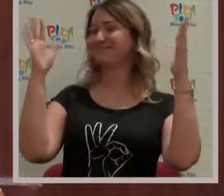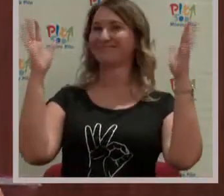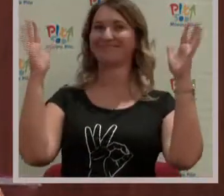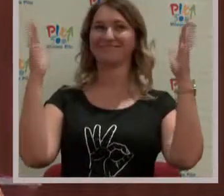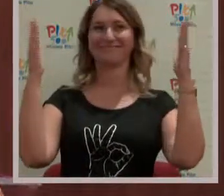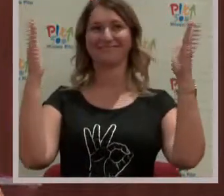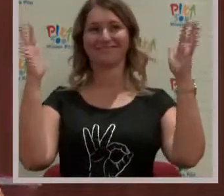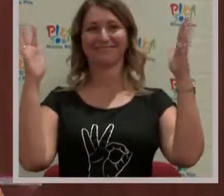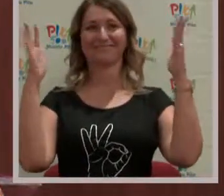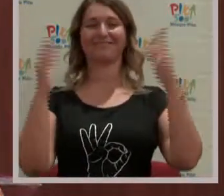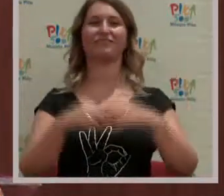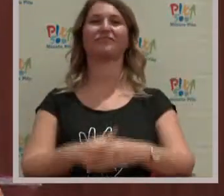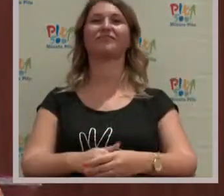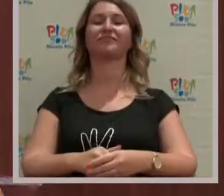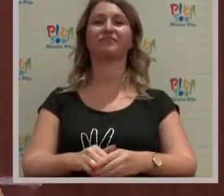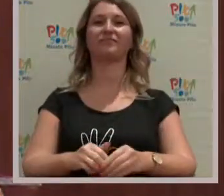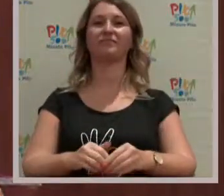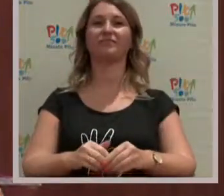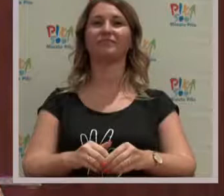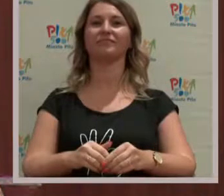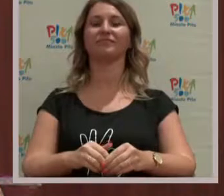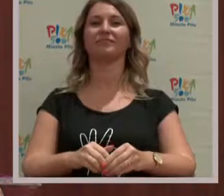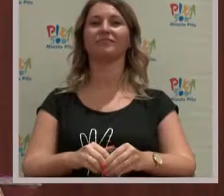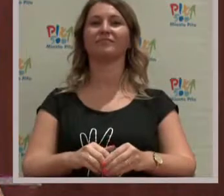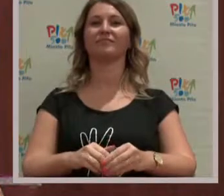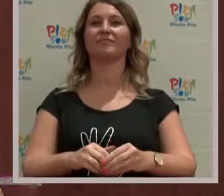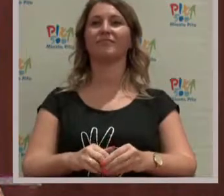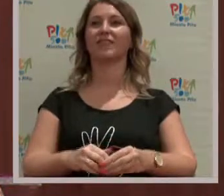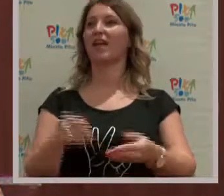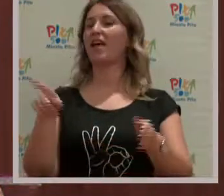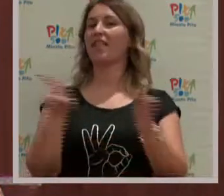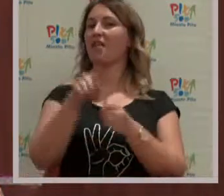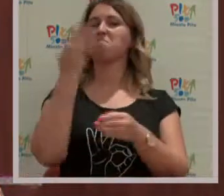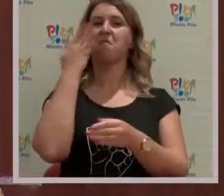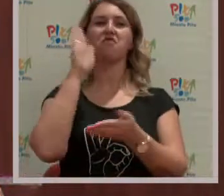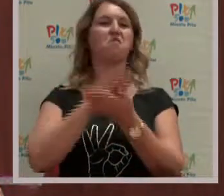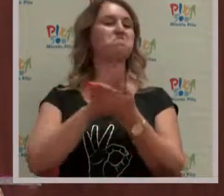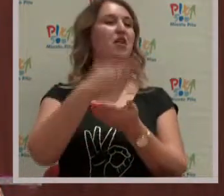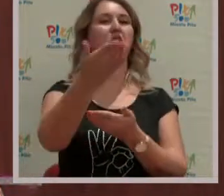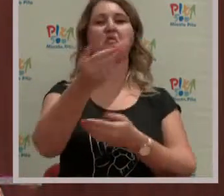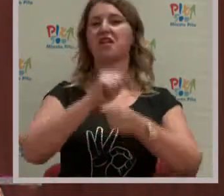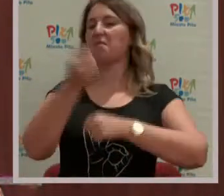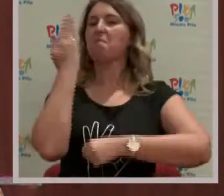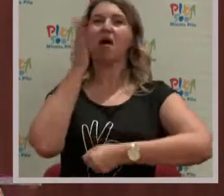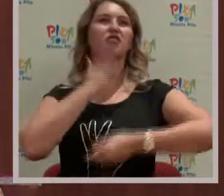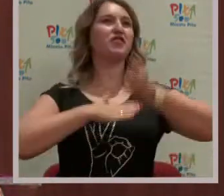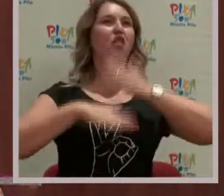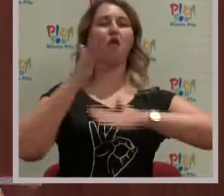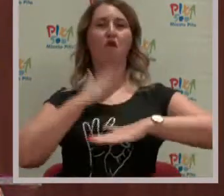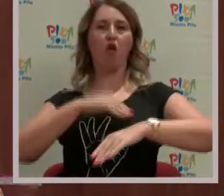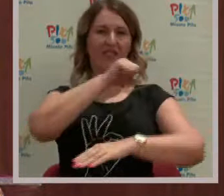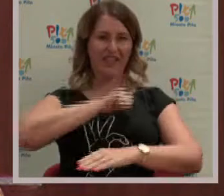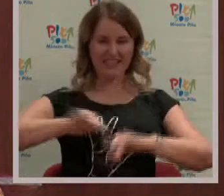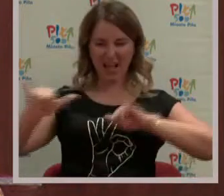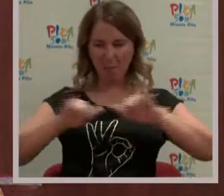bardziej, tym bardziej gratuluję i cieszy mnie to, że samorząd